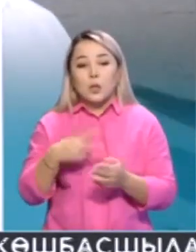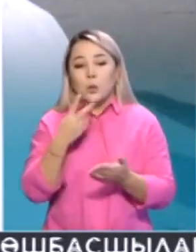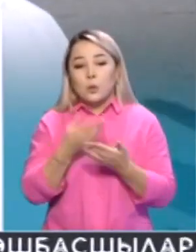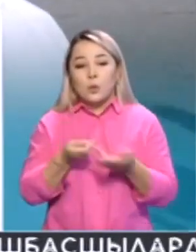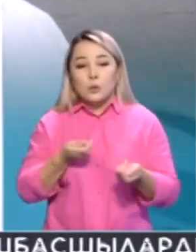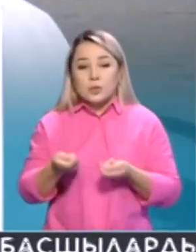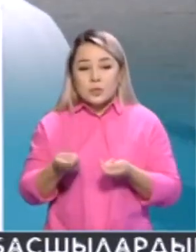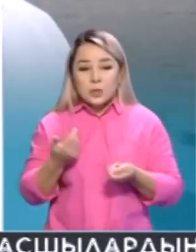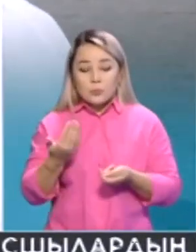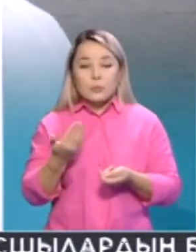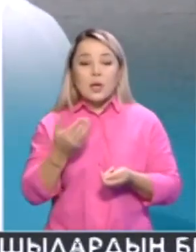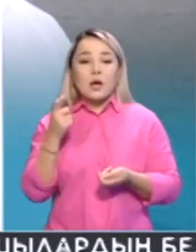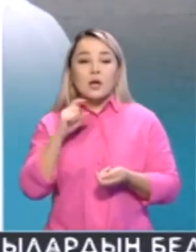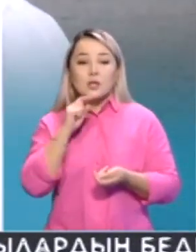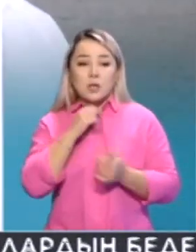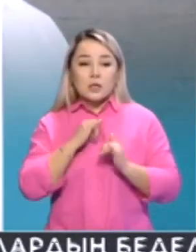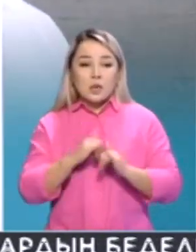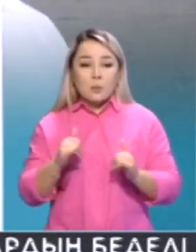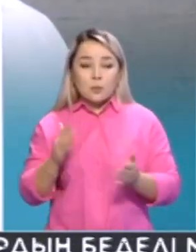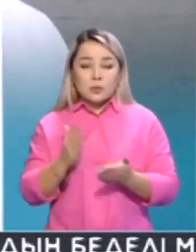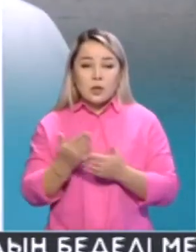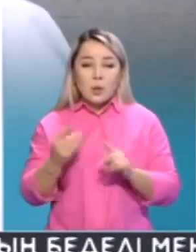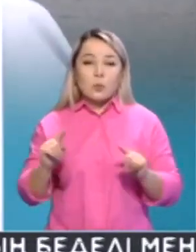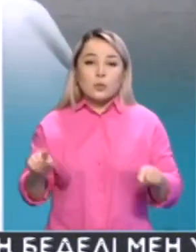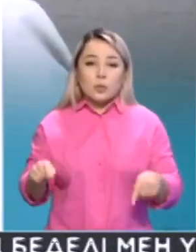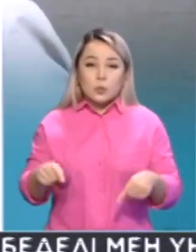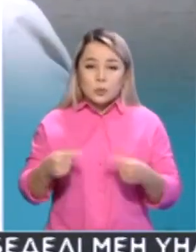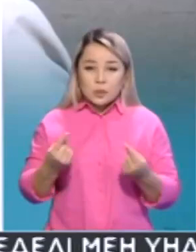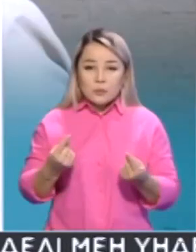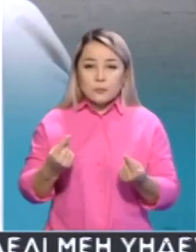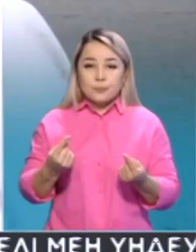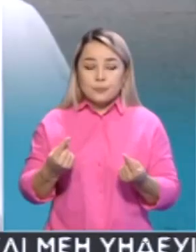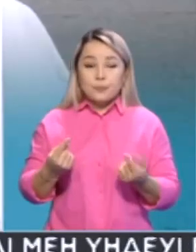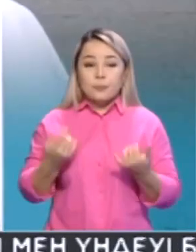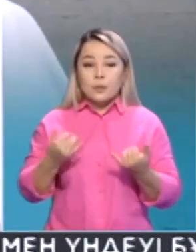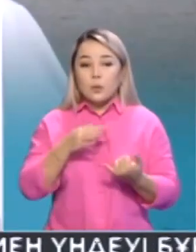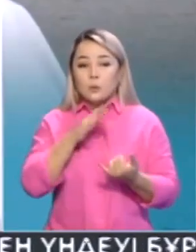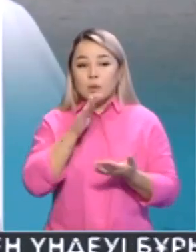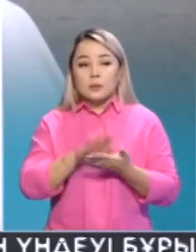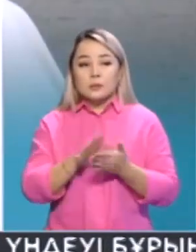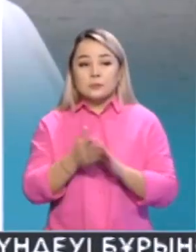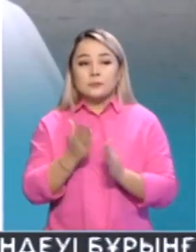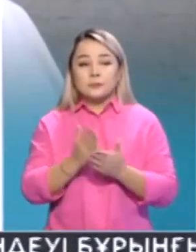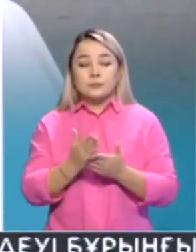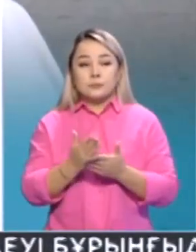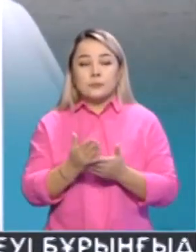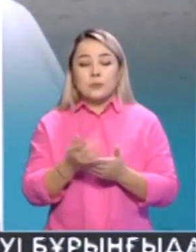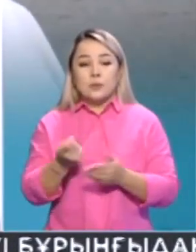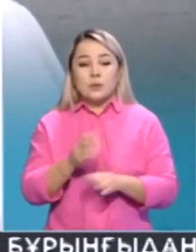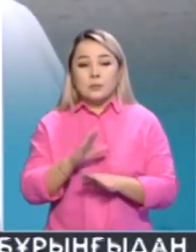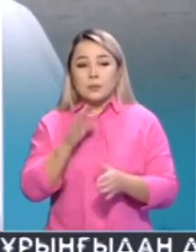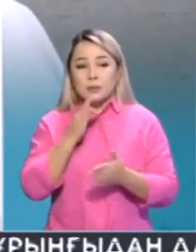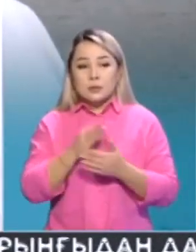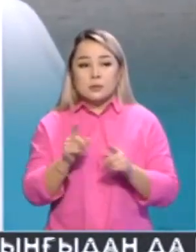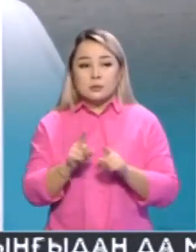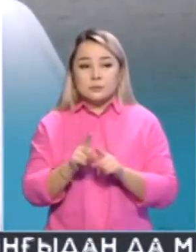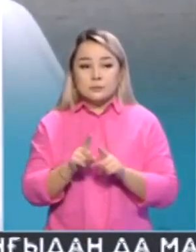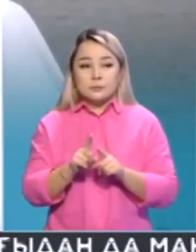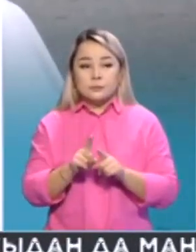көрсетуге, экономиканы дамытуға, көтерілуге енді біраз уақыт қой, Қытай аз емес деген